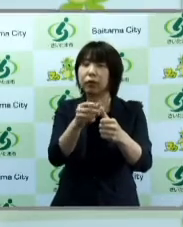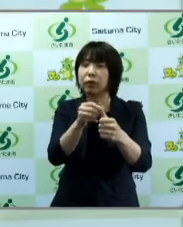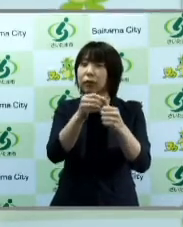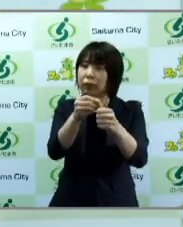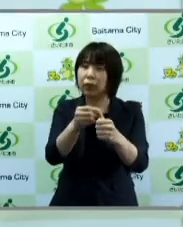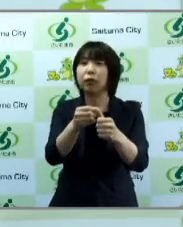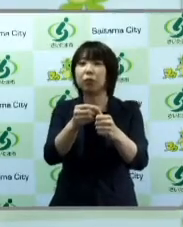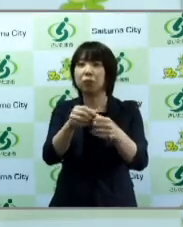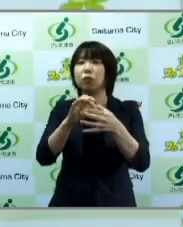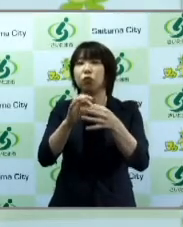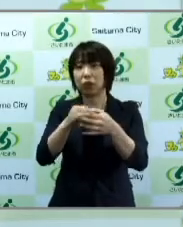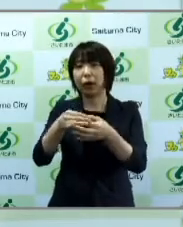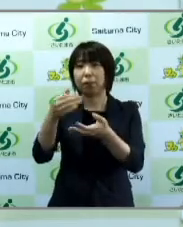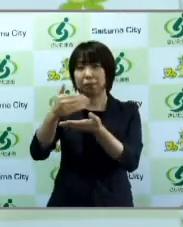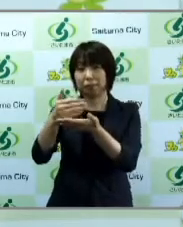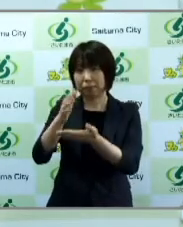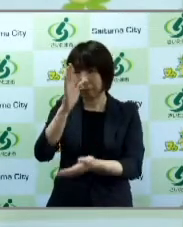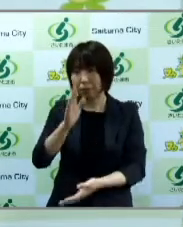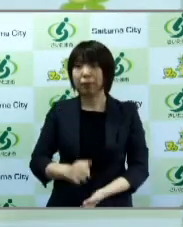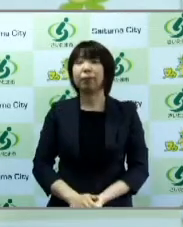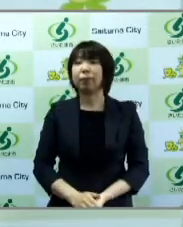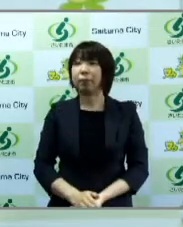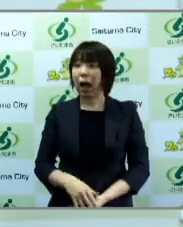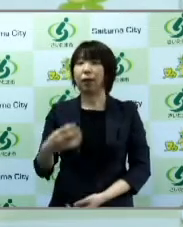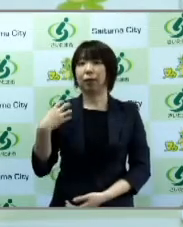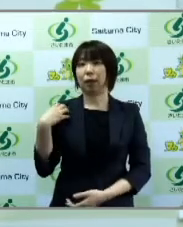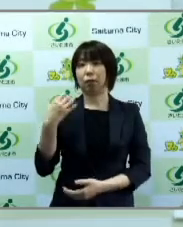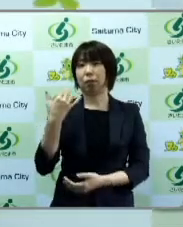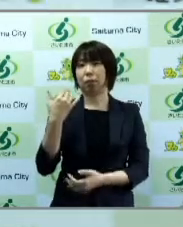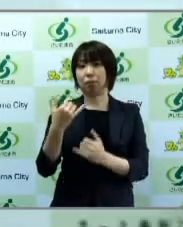そしたらじゃあそれは担当の方から。